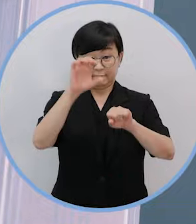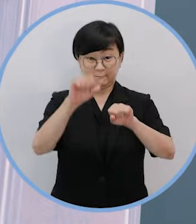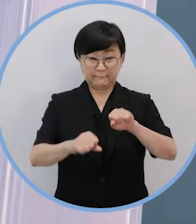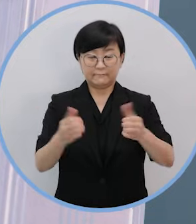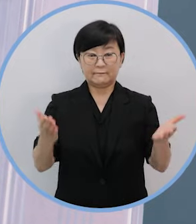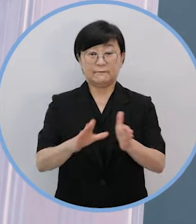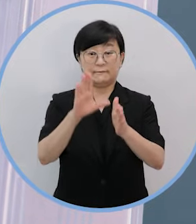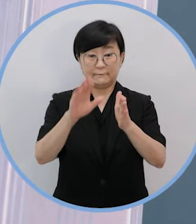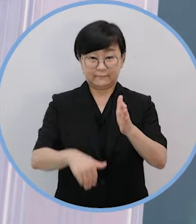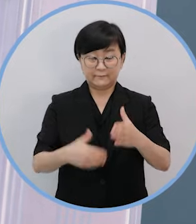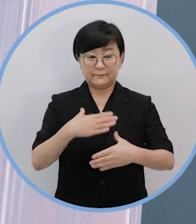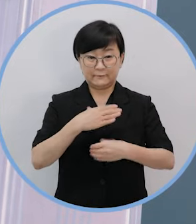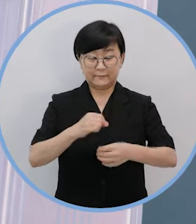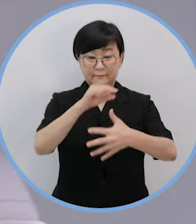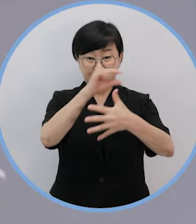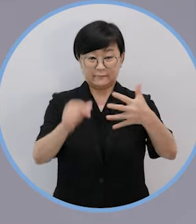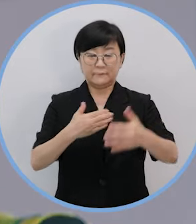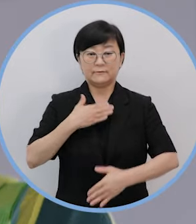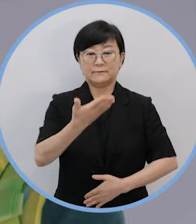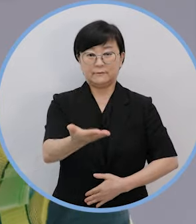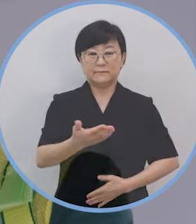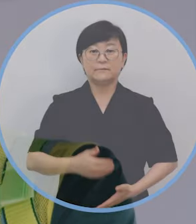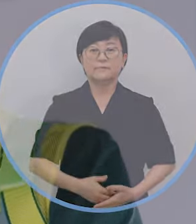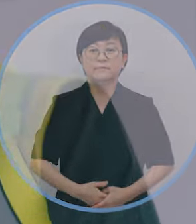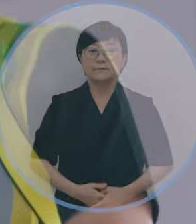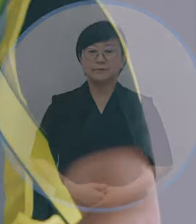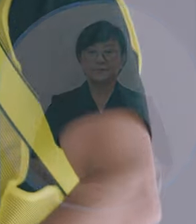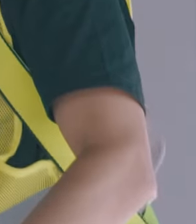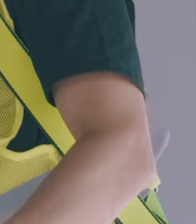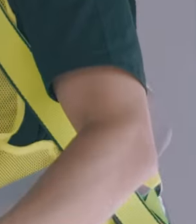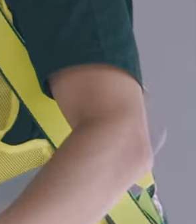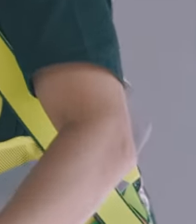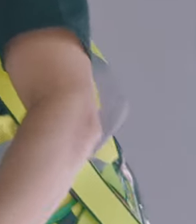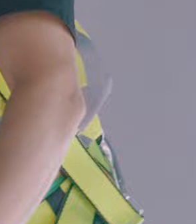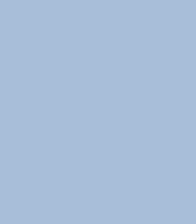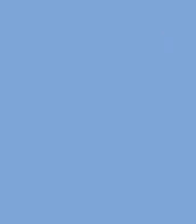이동식 사다리로 작업 시 안전수칙 알려드립니다.